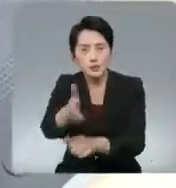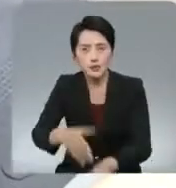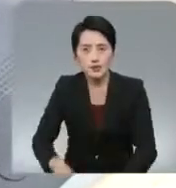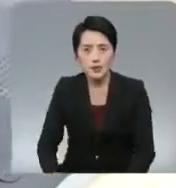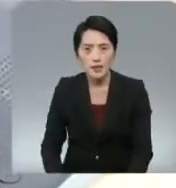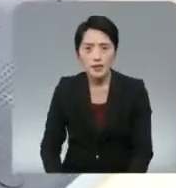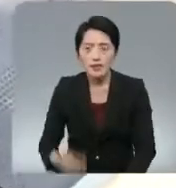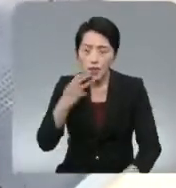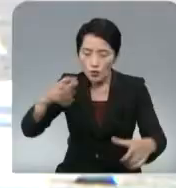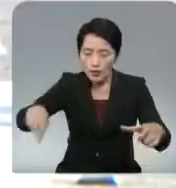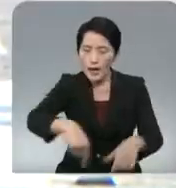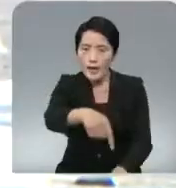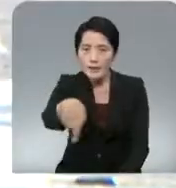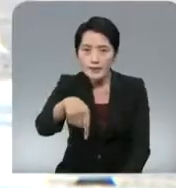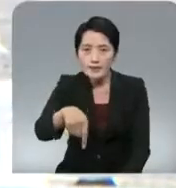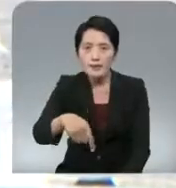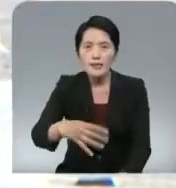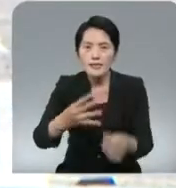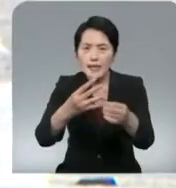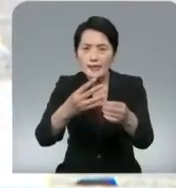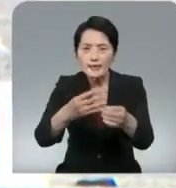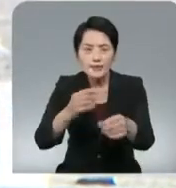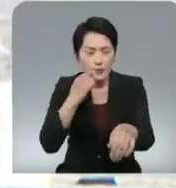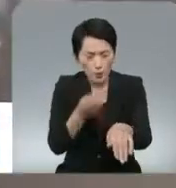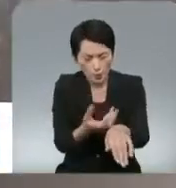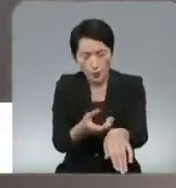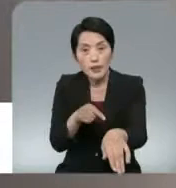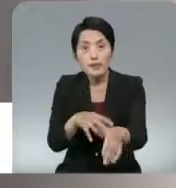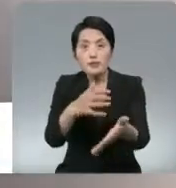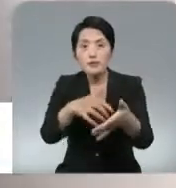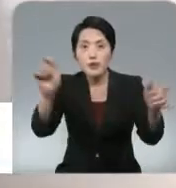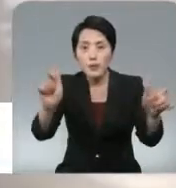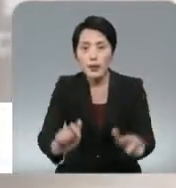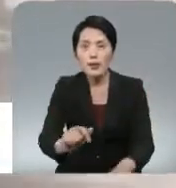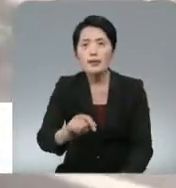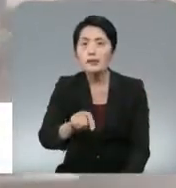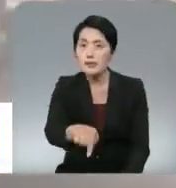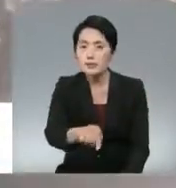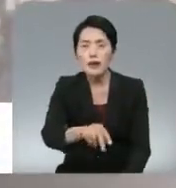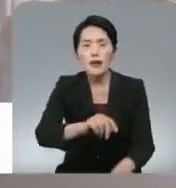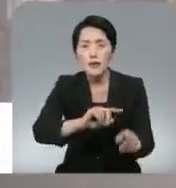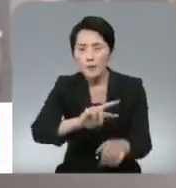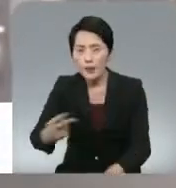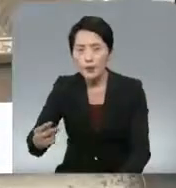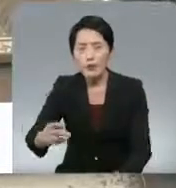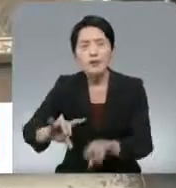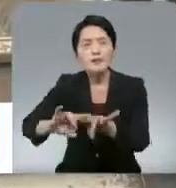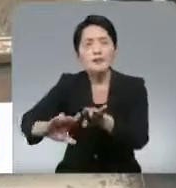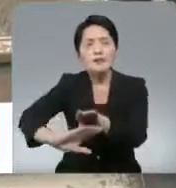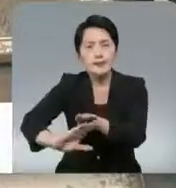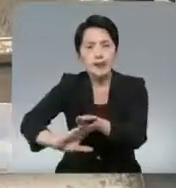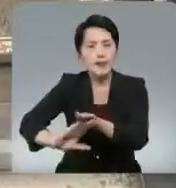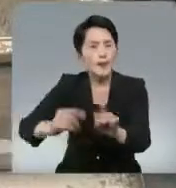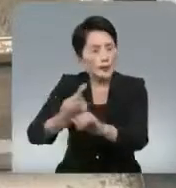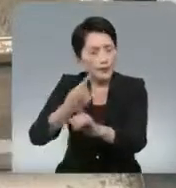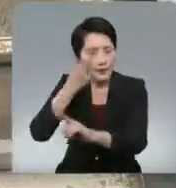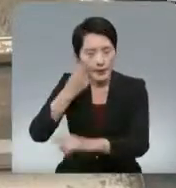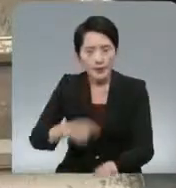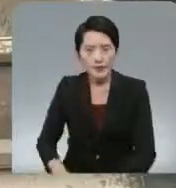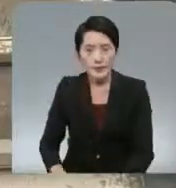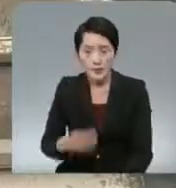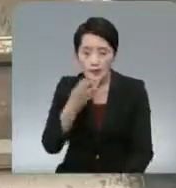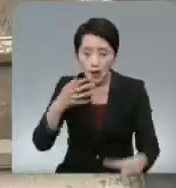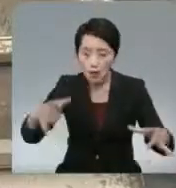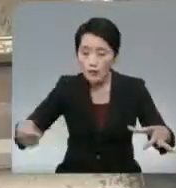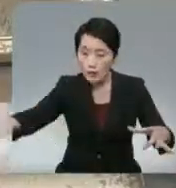để làm được điều này thành phố sẽ hỗ trợ chi phí tiêu hủy sớm xe buýt tuyến ngắn mỗi xe 100 triệu won 69.500